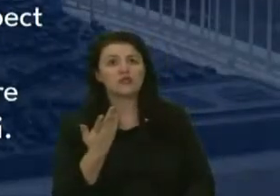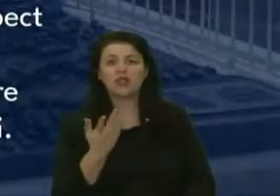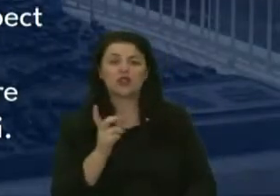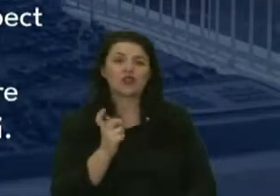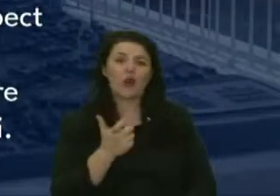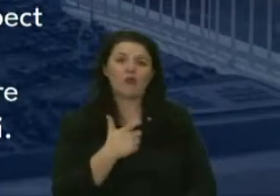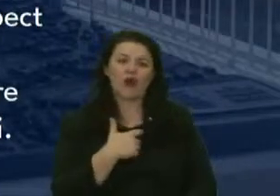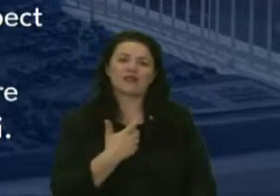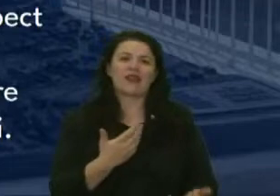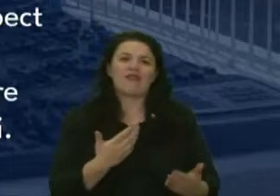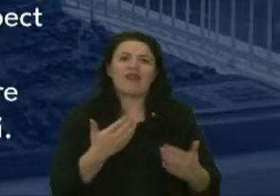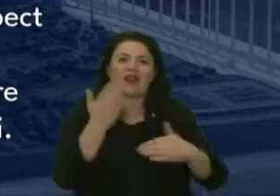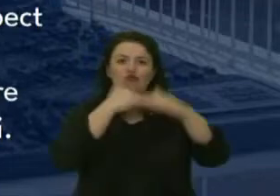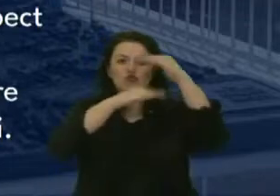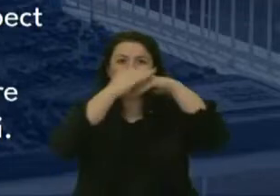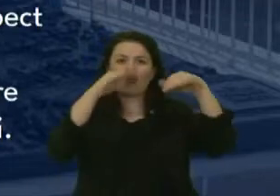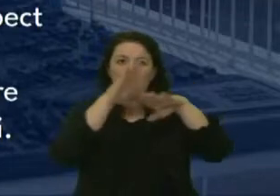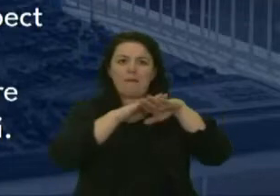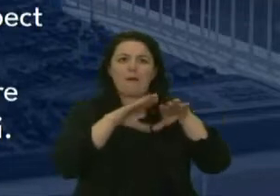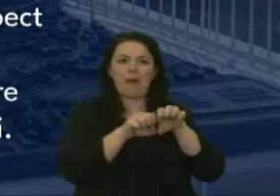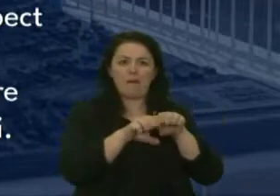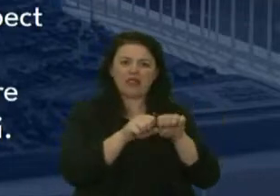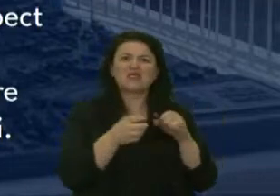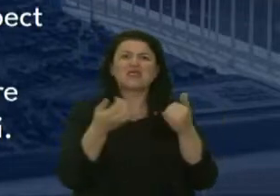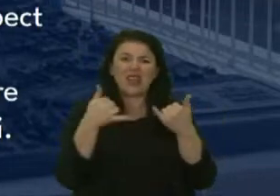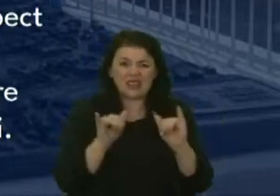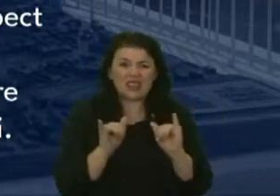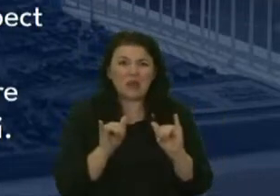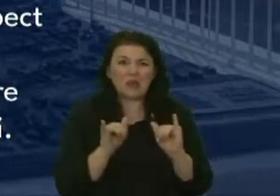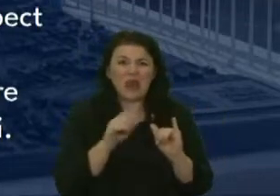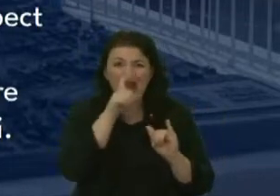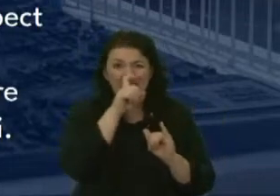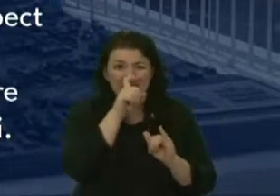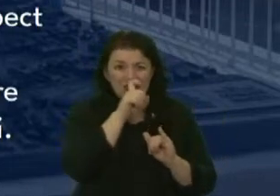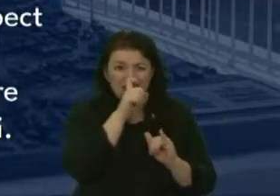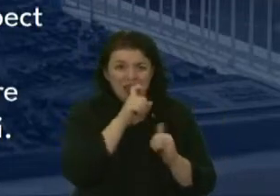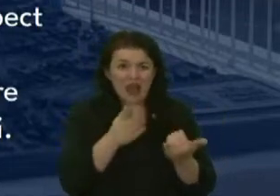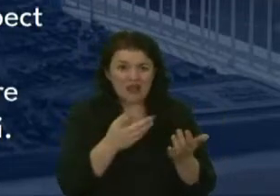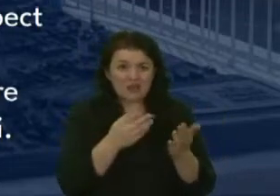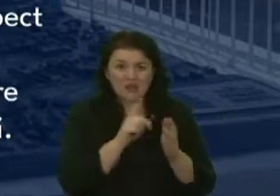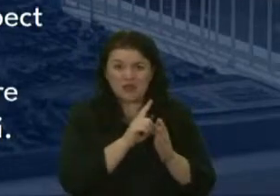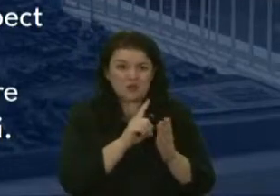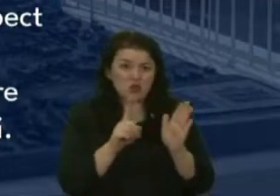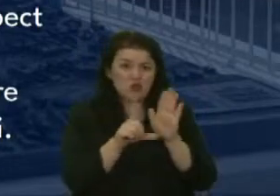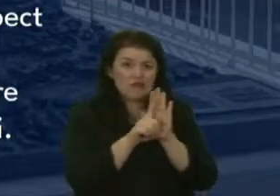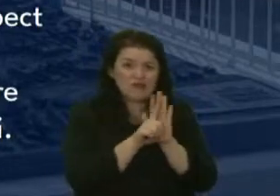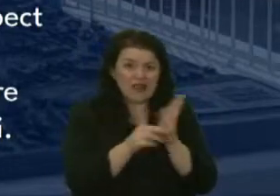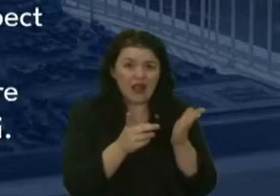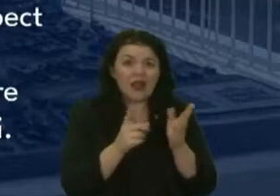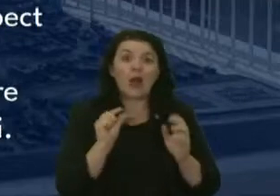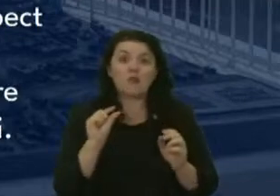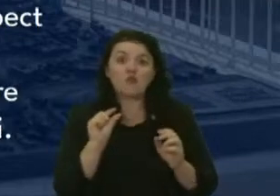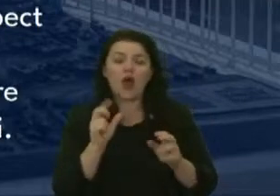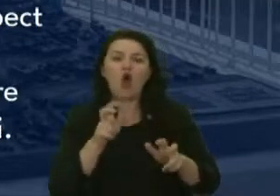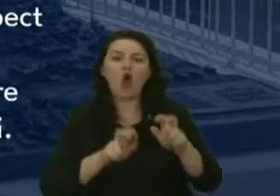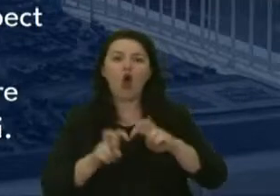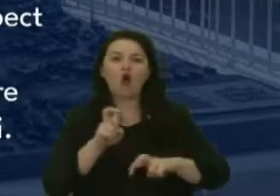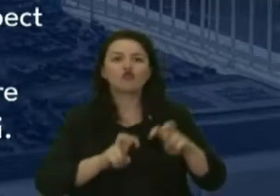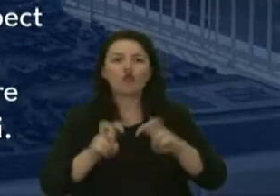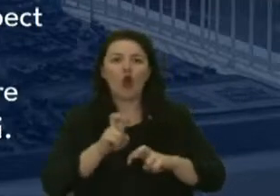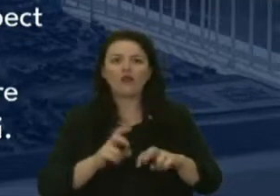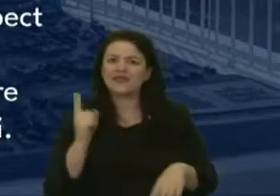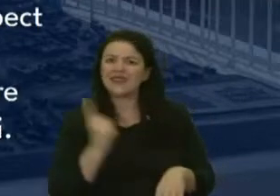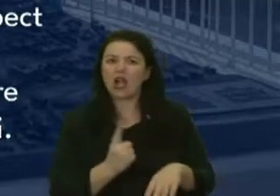poate fi raiul pe pământ se mai întâmplă ă și și lucruri din nefericire care nu sunt în concordanță cu legea dar e important să fie cât mai puține ținute sub control și sancționate